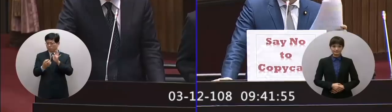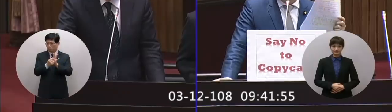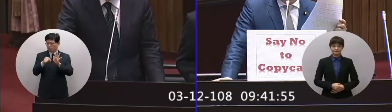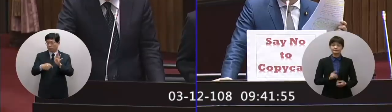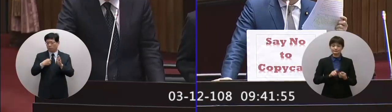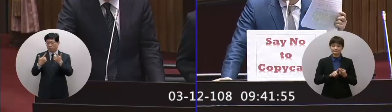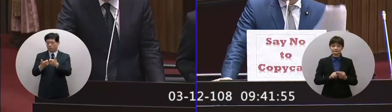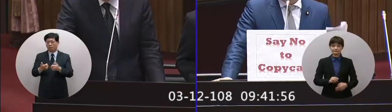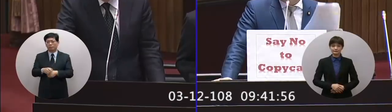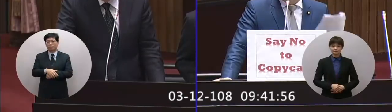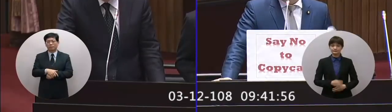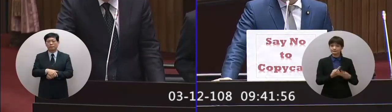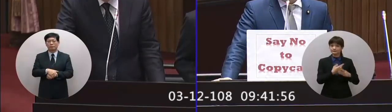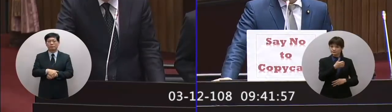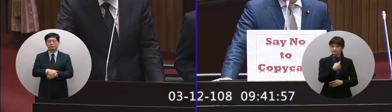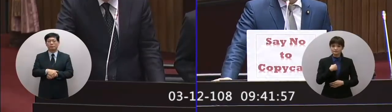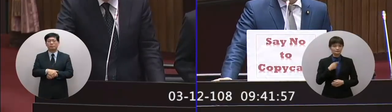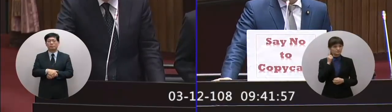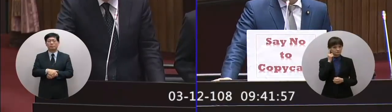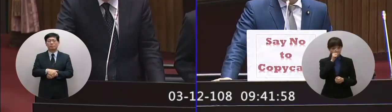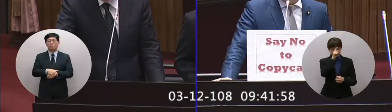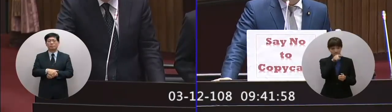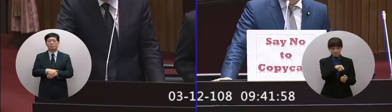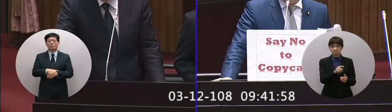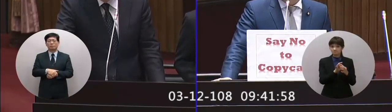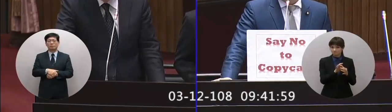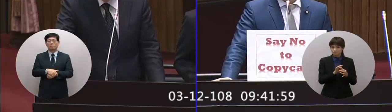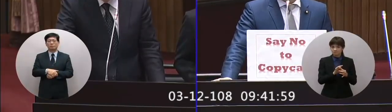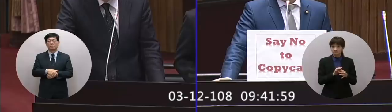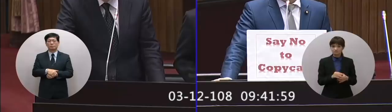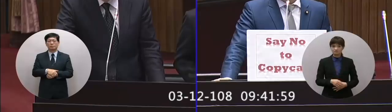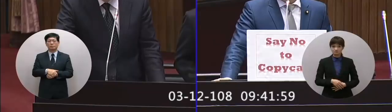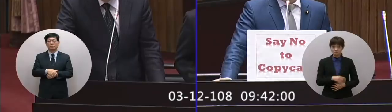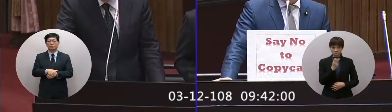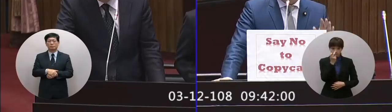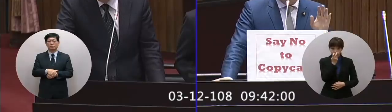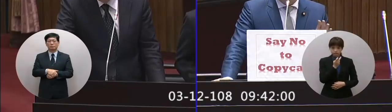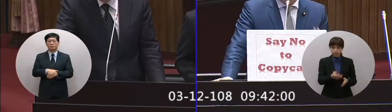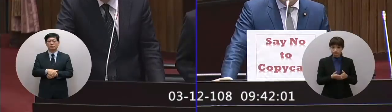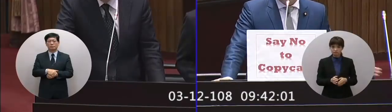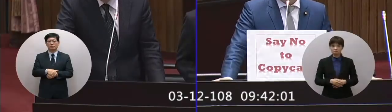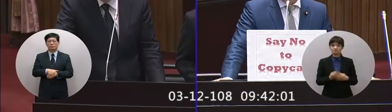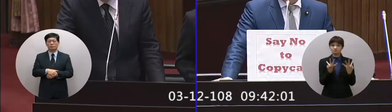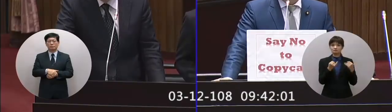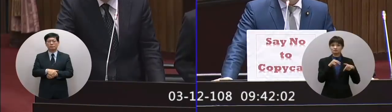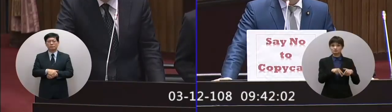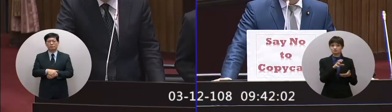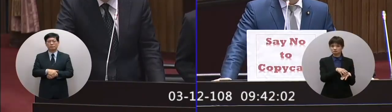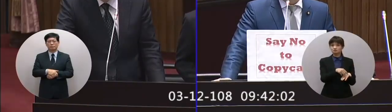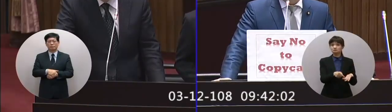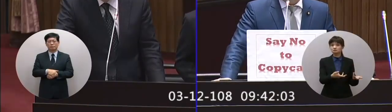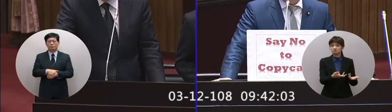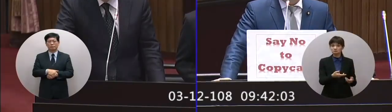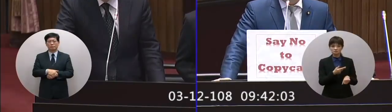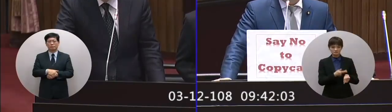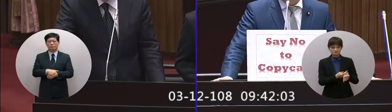问题。 是，所以主委这件事情我就是要你关注的，这件事情要好好的去看，在数位认证上面该用